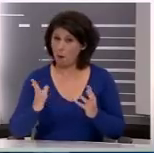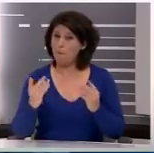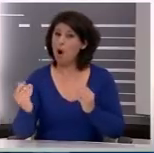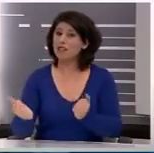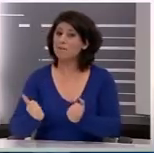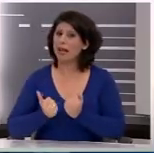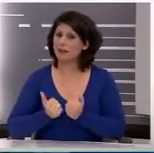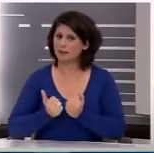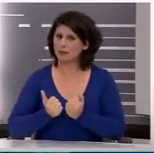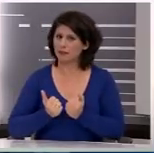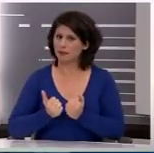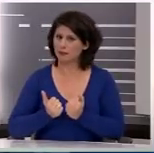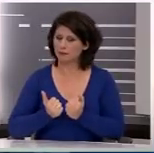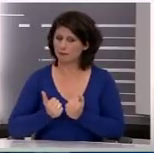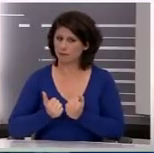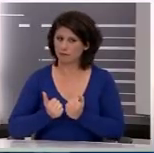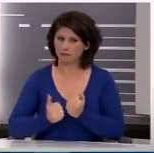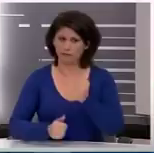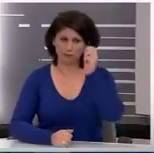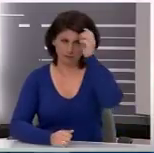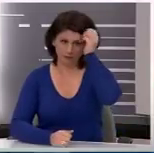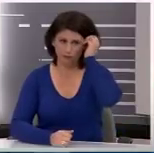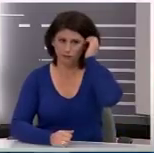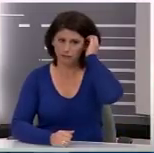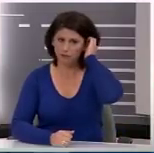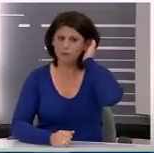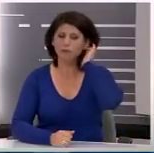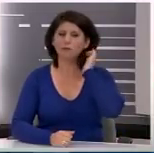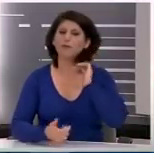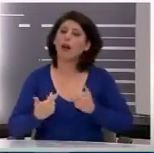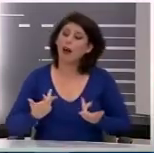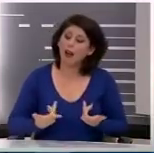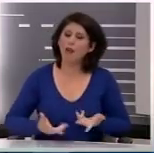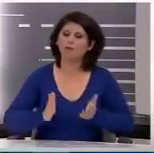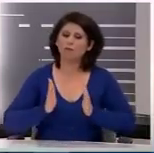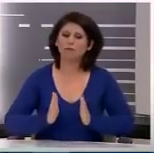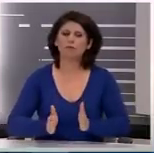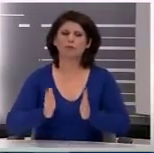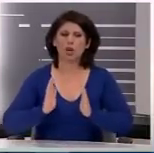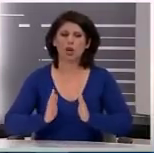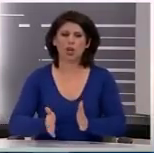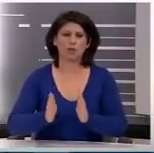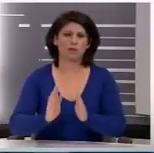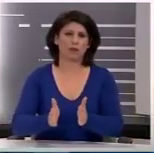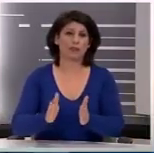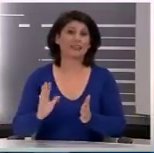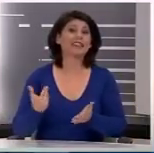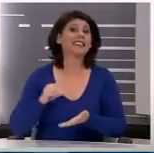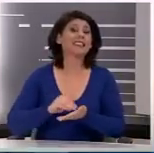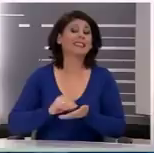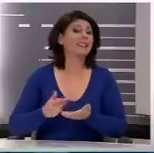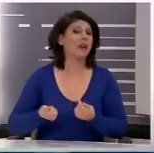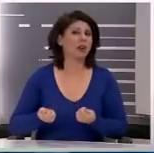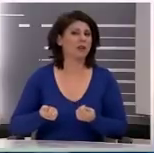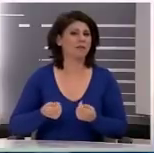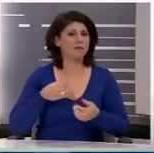Πολλές πιέσεις. Και προχωρήσαμε και προχωρούμε. Και τι άλλο κάναμε για να